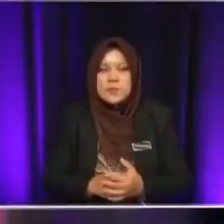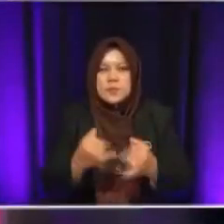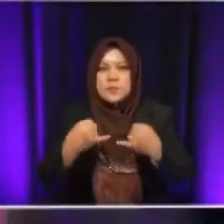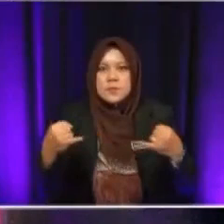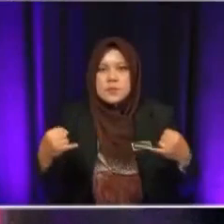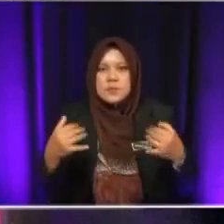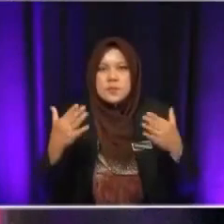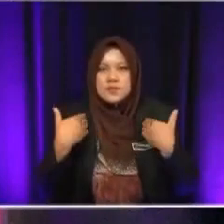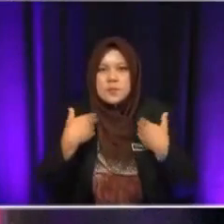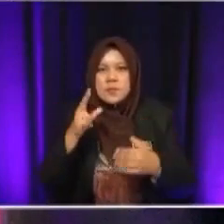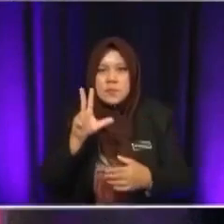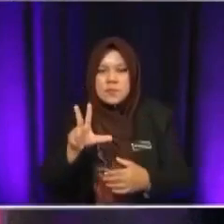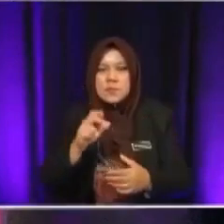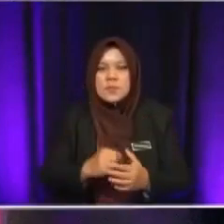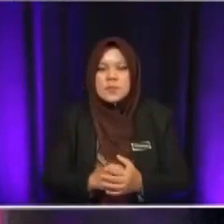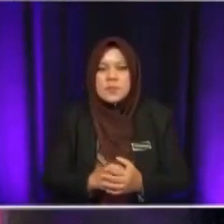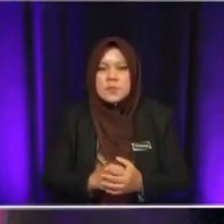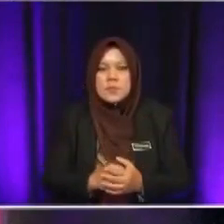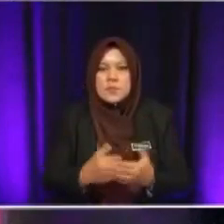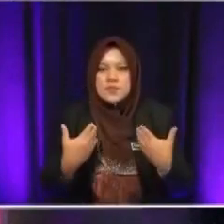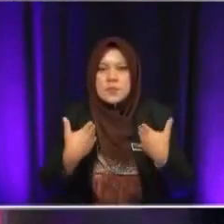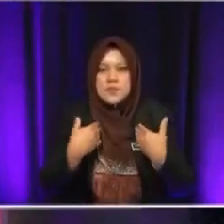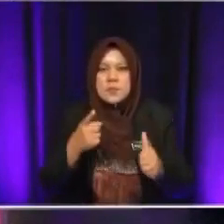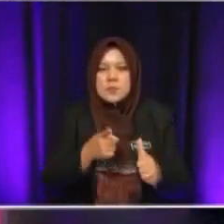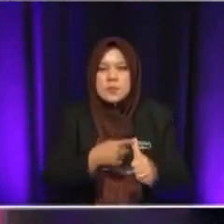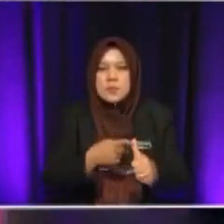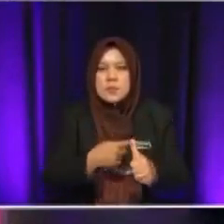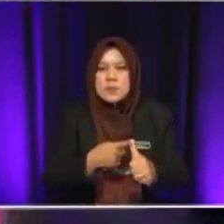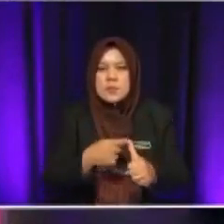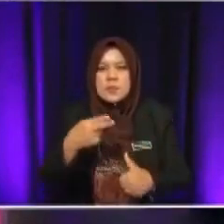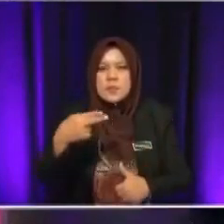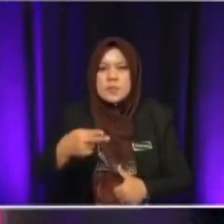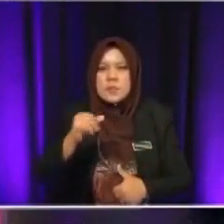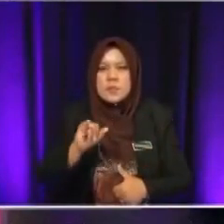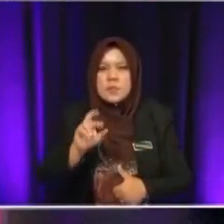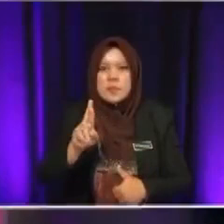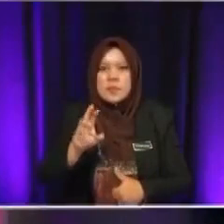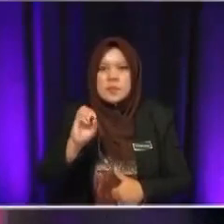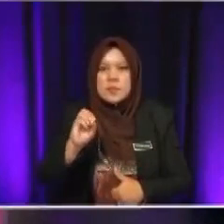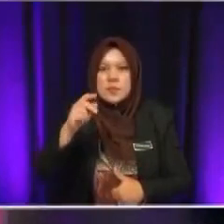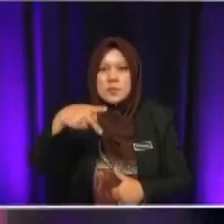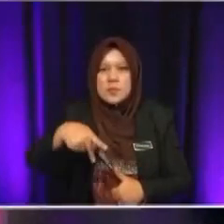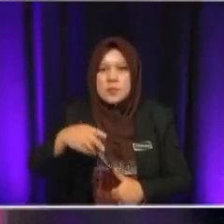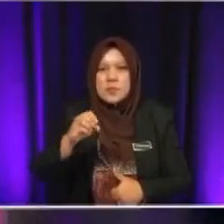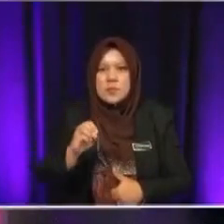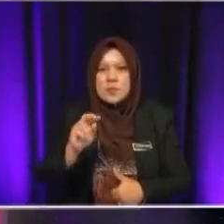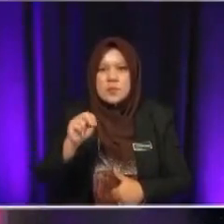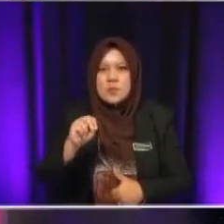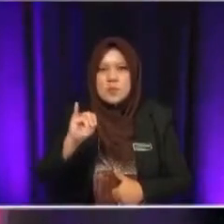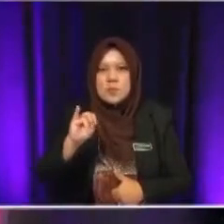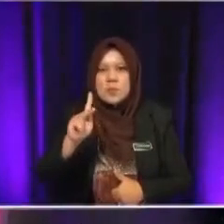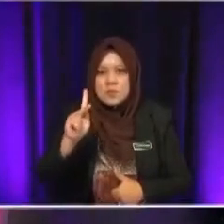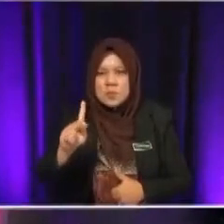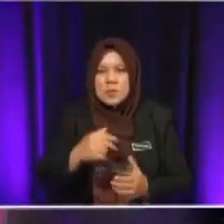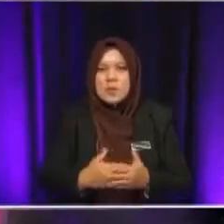sistem takungan dia ada tiga sebenarnya. Okey, so kat sini kita ada yang pertama hidroponik yang paling biasa kita gunakan ataupun kultur air.